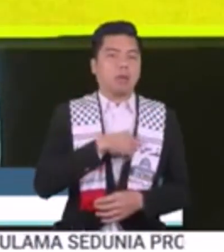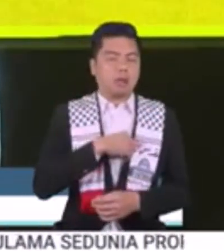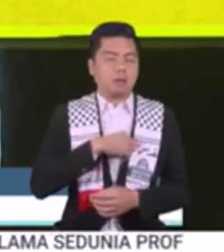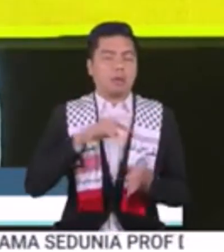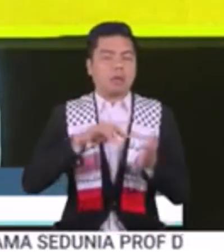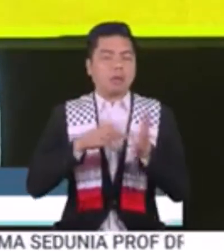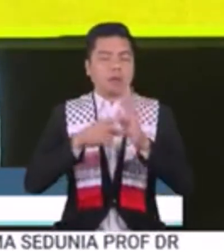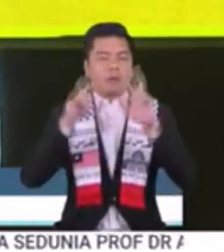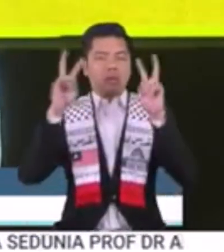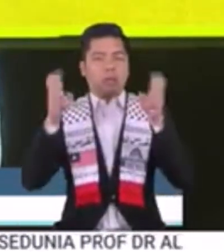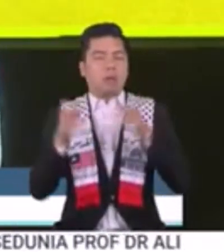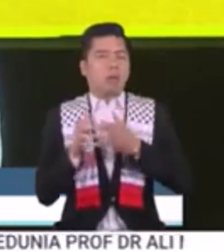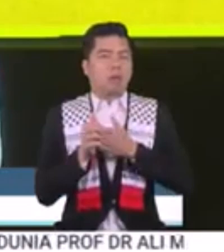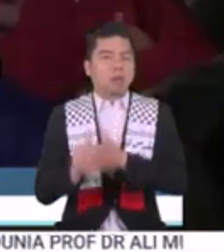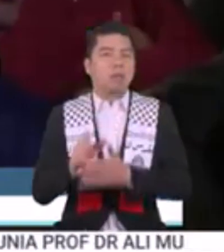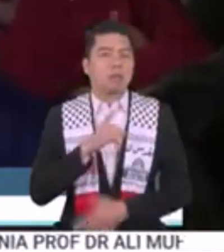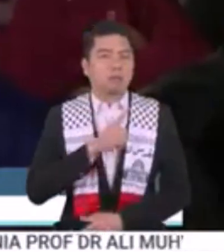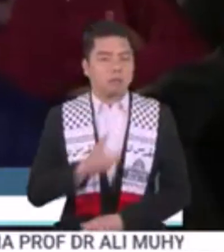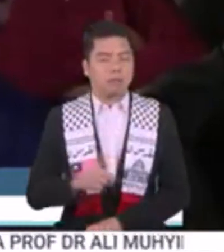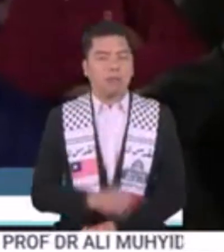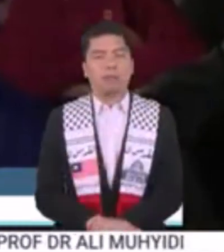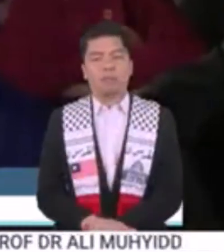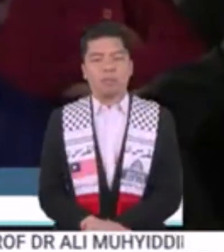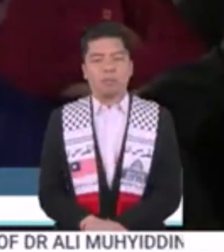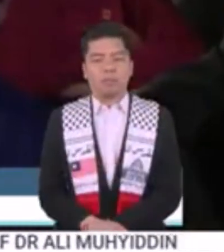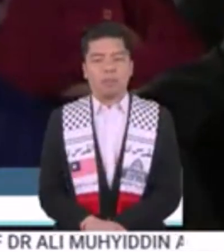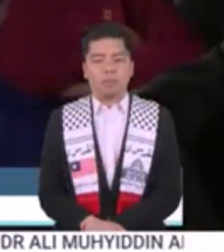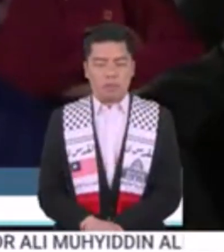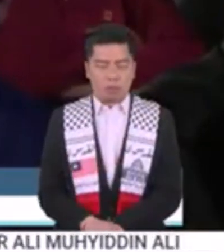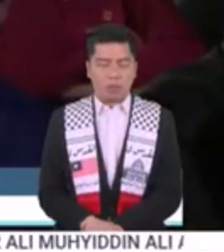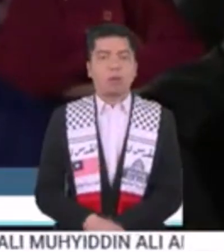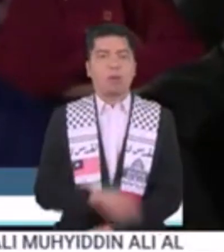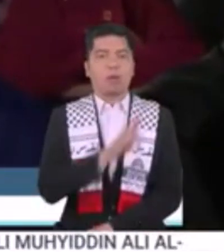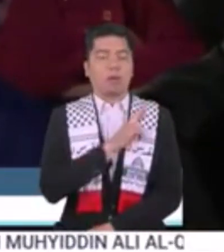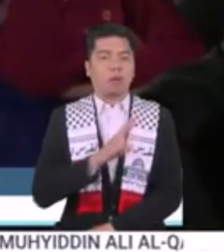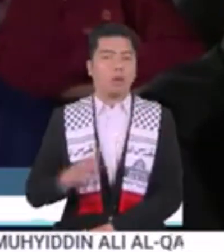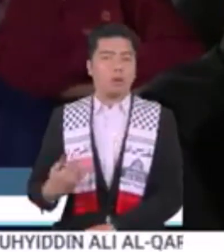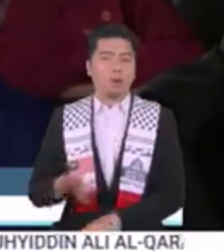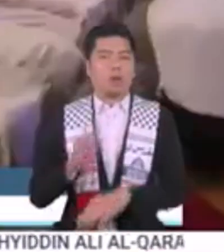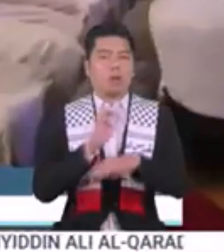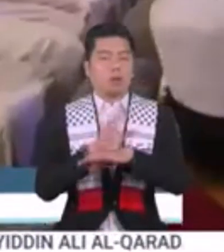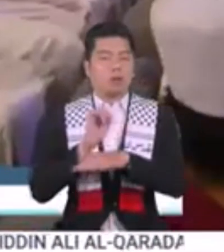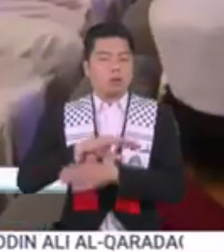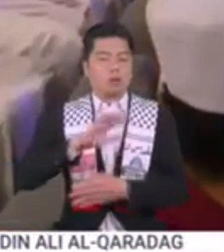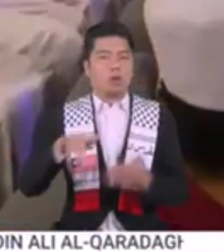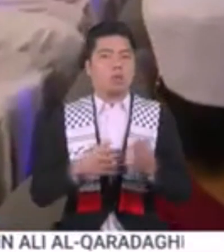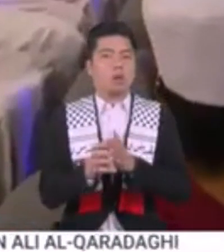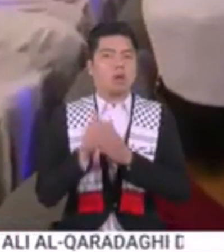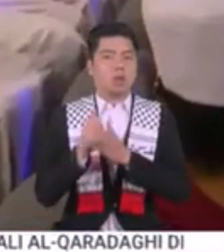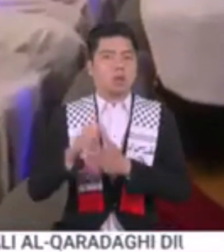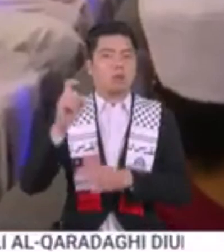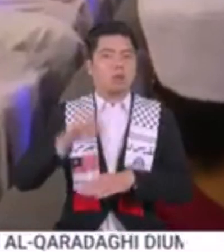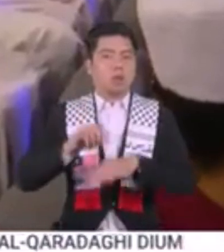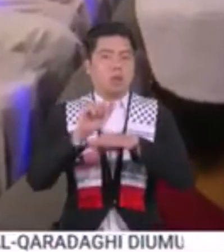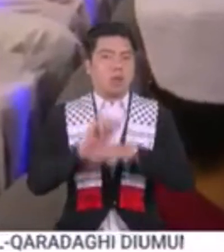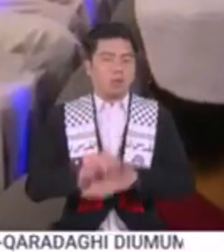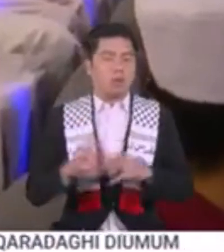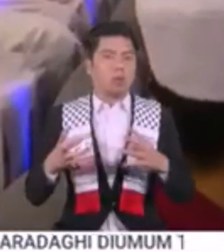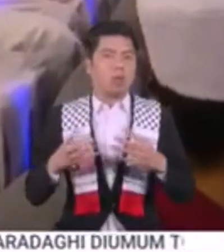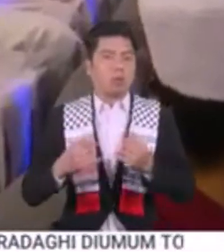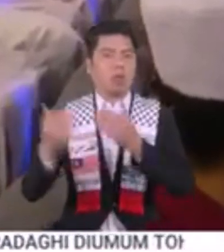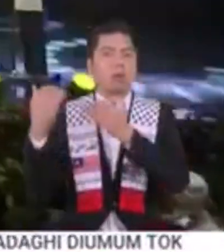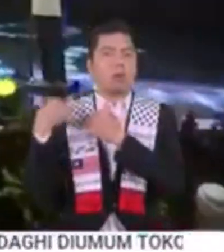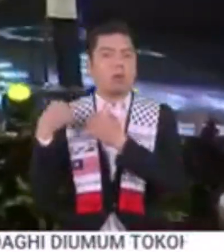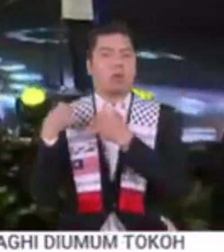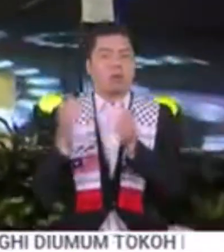kepimpinan Islam yang sebenar. Baginda juga mengingatkan semua pemimpin perlu amanah dan lunaskan tanggungjawab